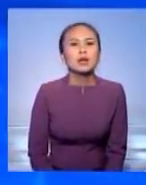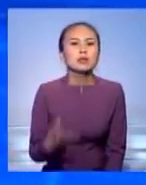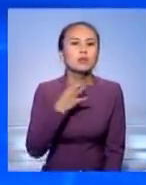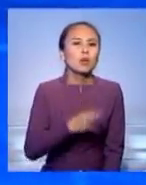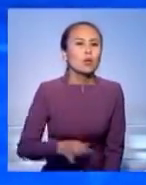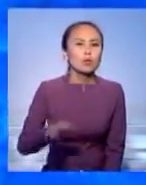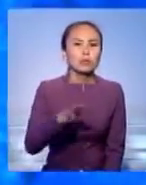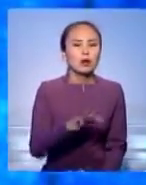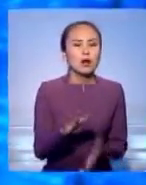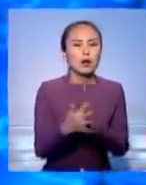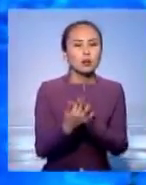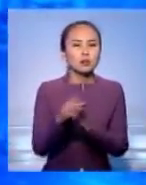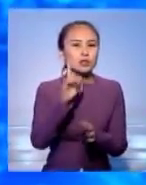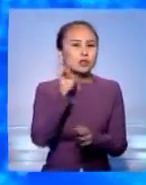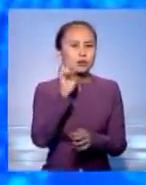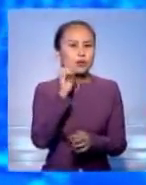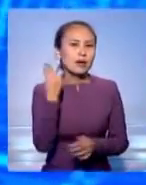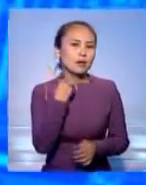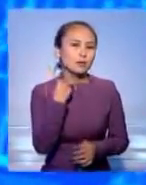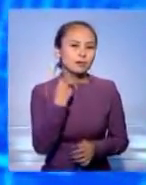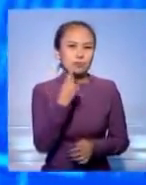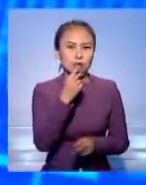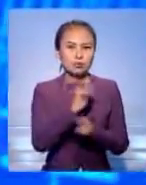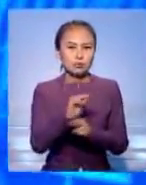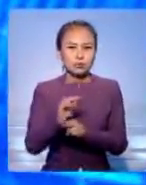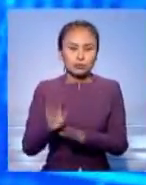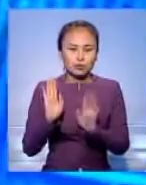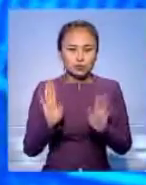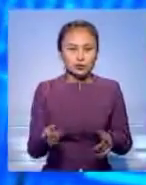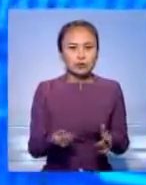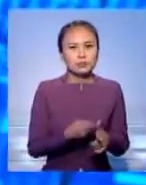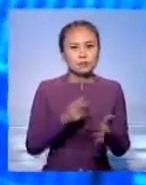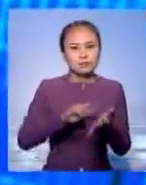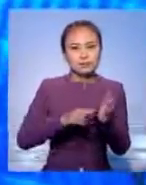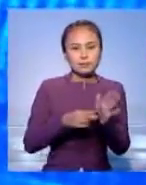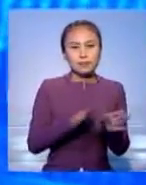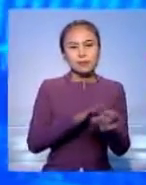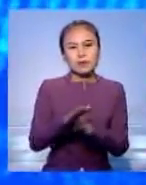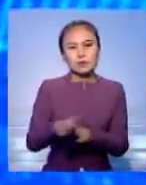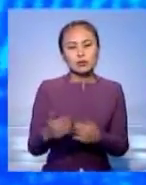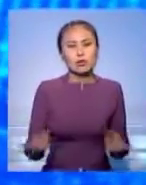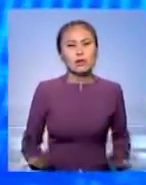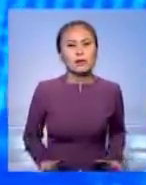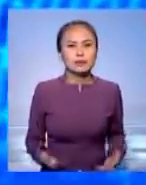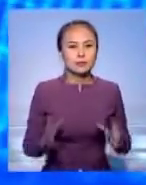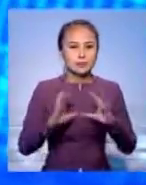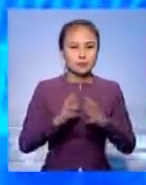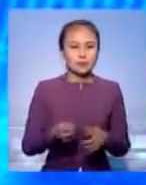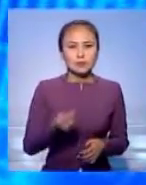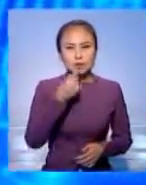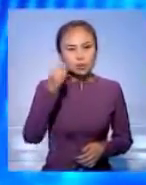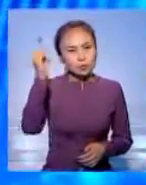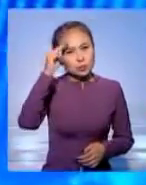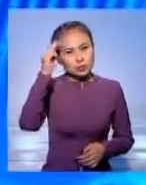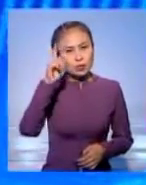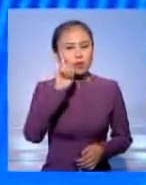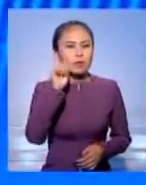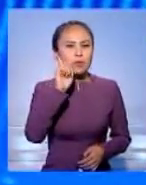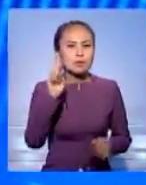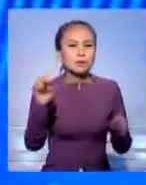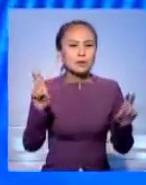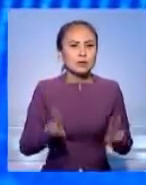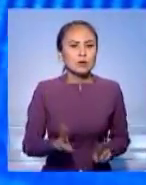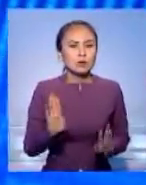Қызылорда облысында ауыл жастарына жаппай ағылшын тілі үйретіледі. Жобаны жүзеге асыруға шалғай елді мекендерде тұратын халықаралық тілді меңгерген жас мамандар